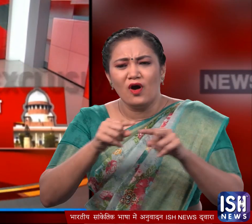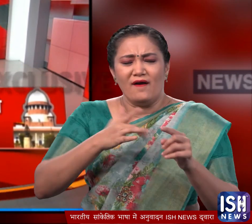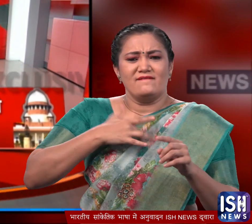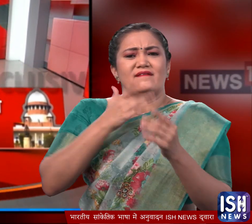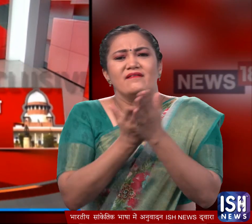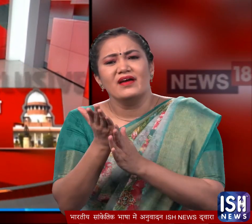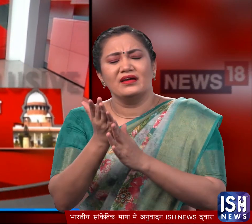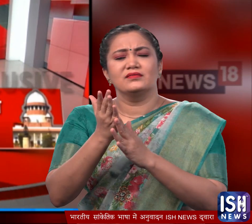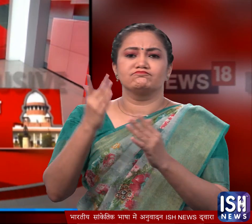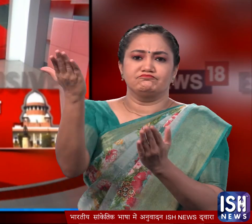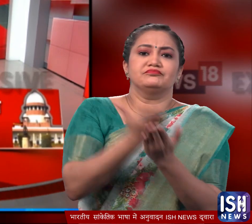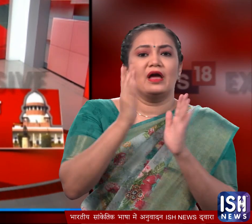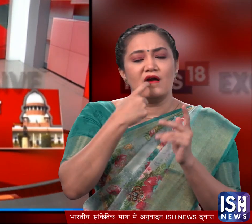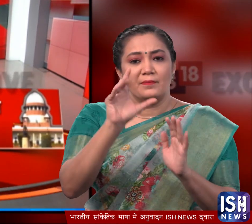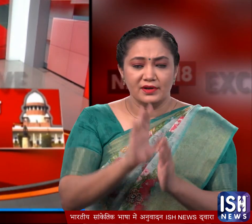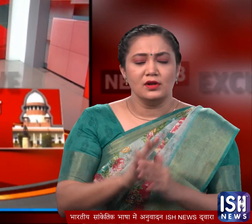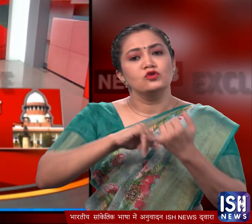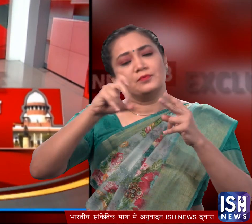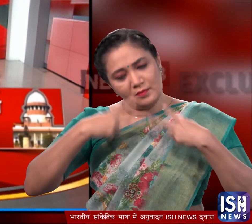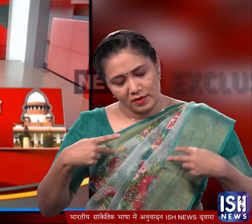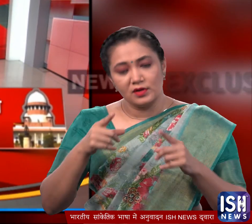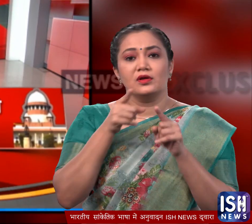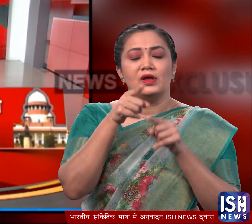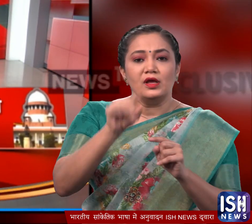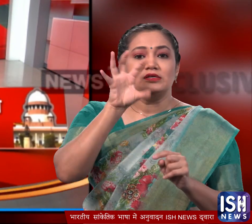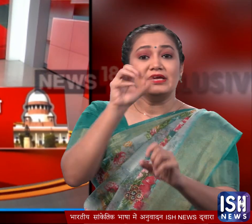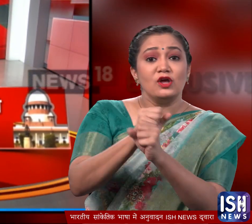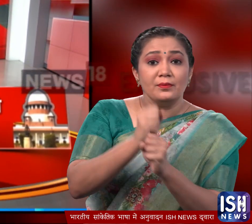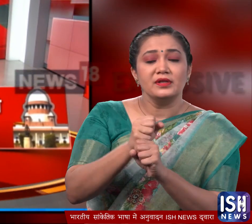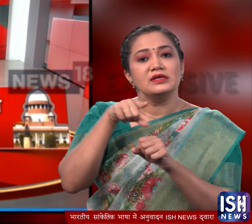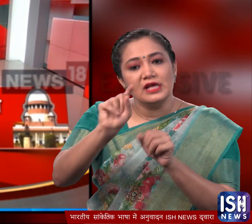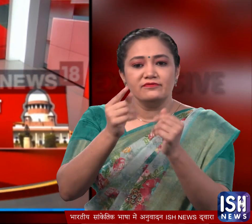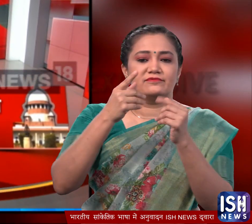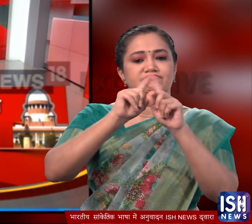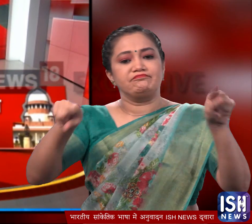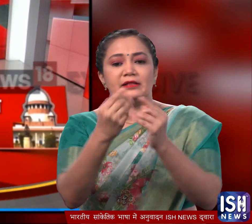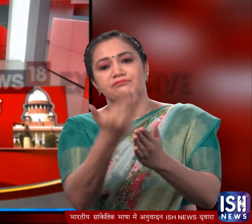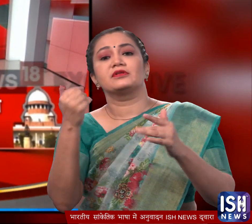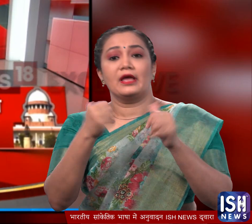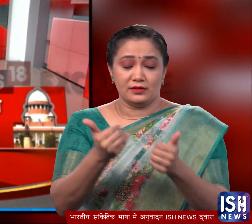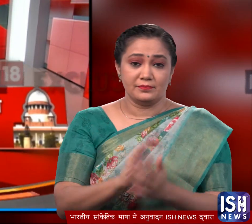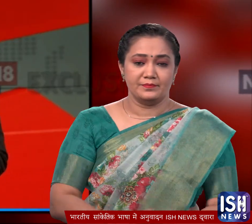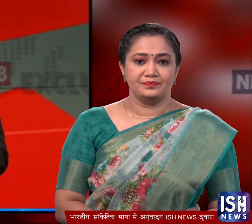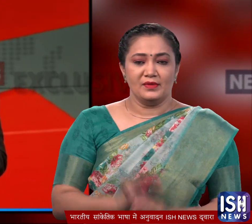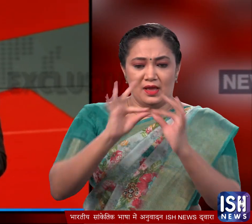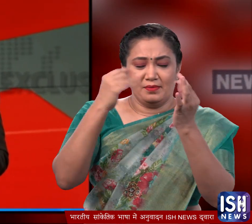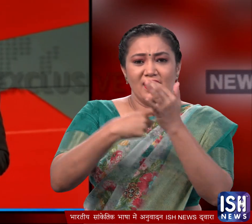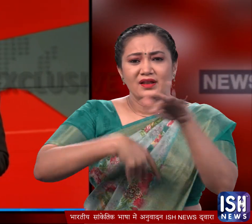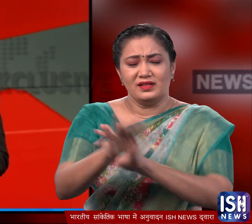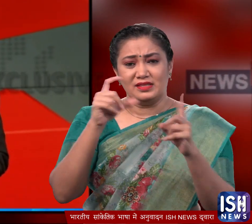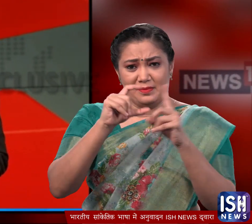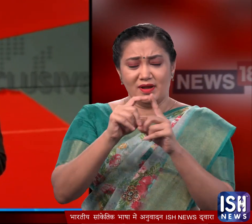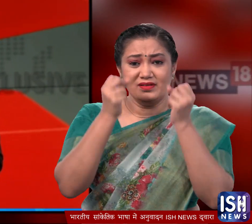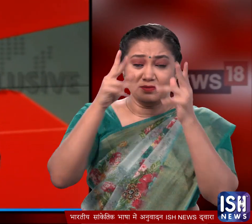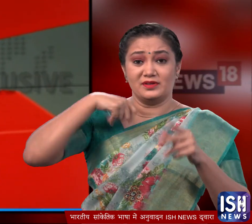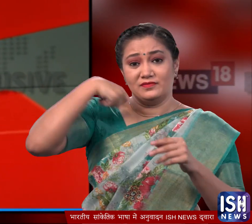गलत भावना से केस दर्ज किया जाता है, जिसके बाद सुप्रीम कोर्ट ने कहा कि ऐसा होने पर राज्य सरकार केस वापस ले सकती है। बिहार के दरभंगा